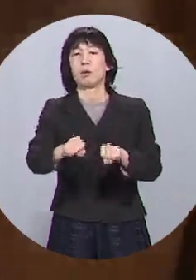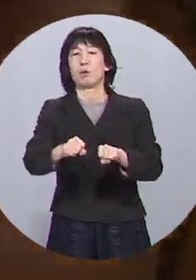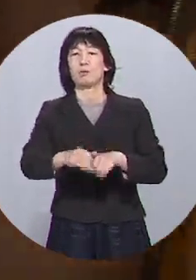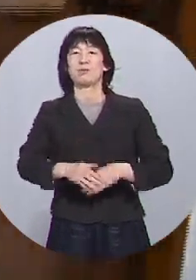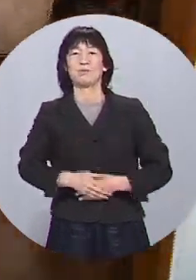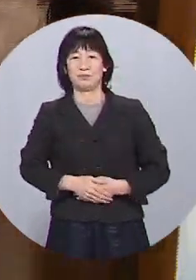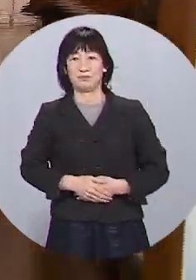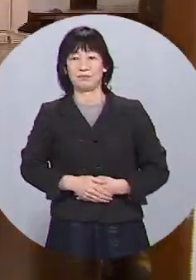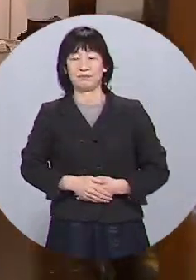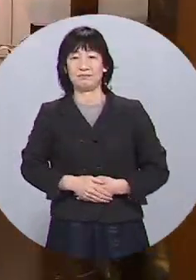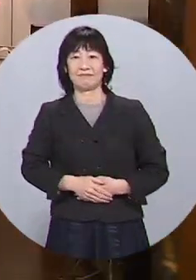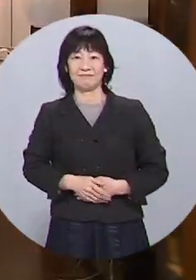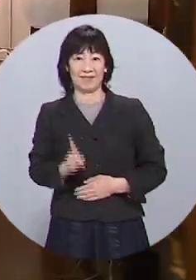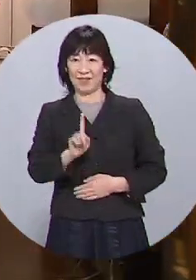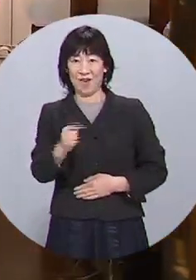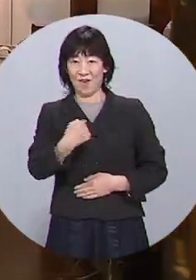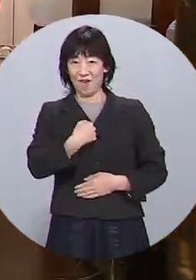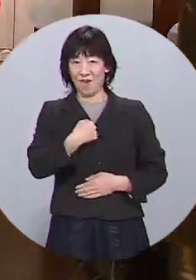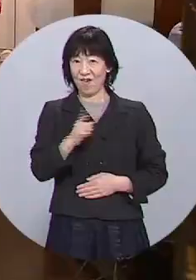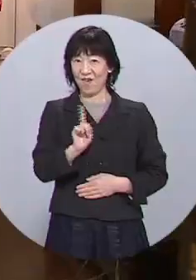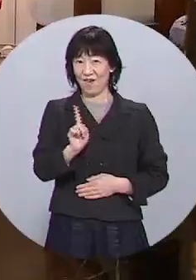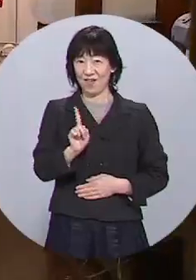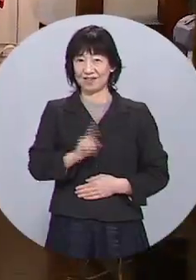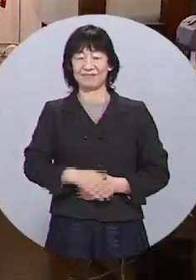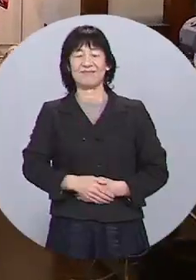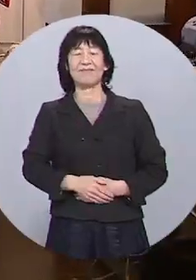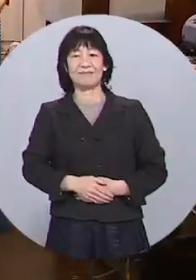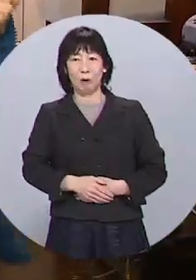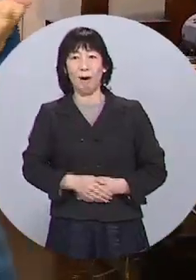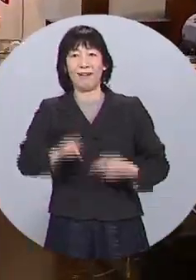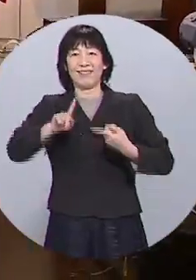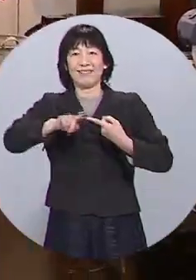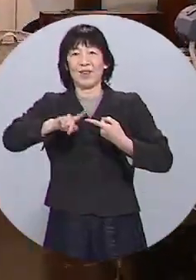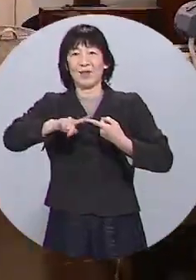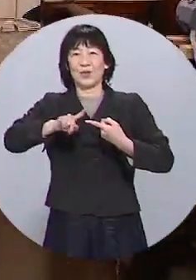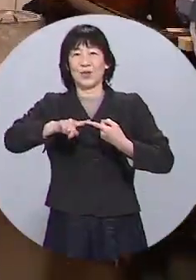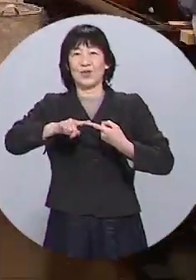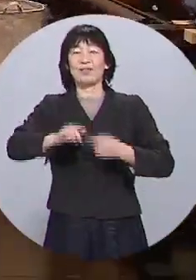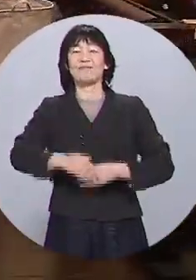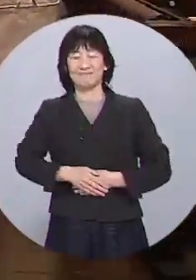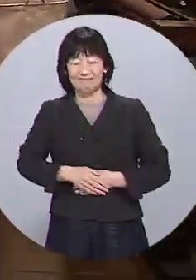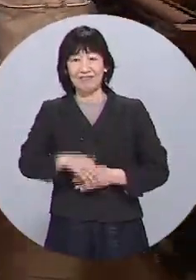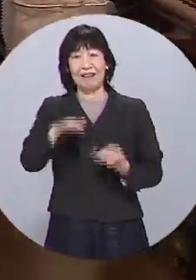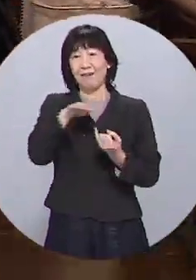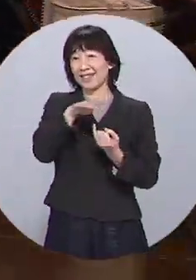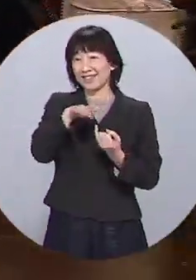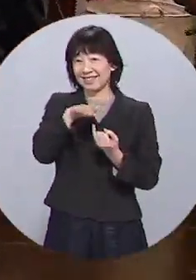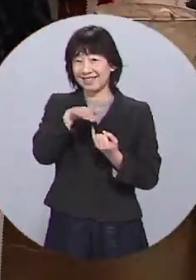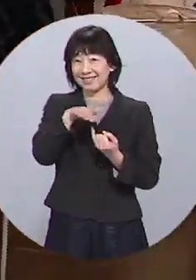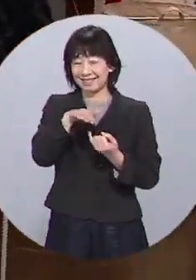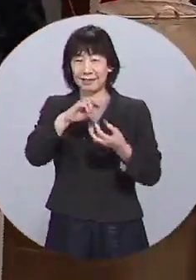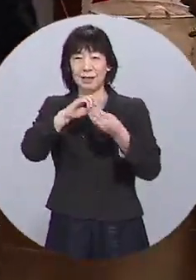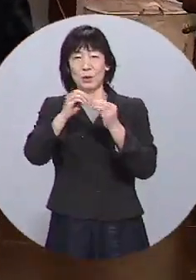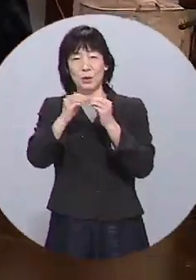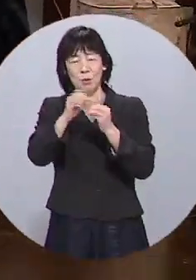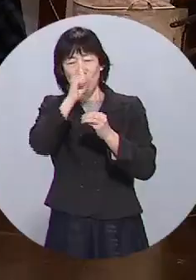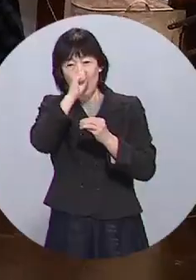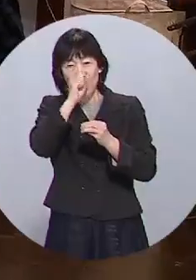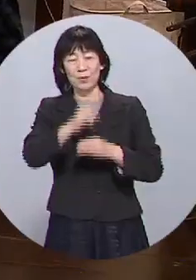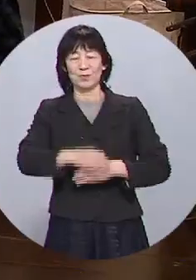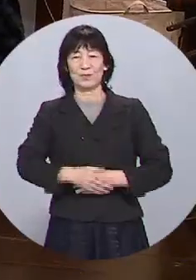じゃーん、どうですか。 似合ってる。 かわいい。色はいいですね。